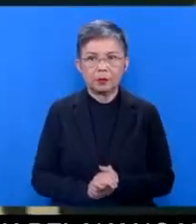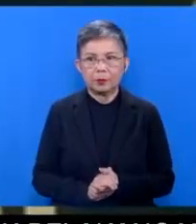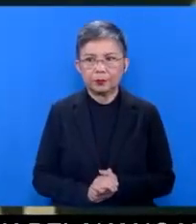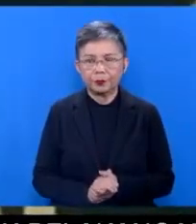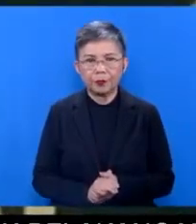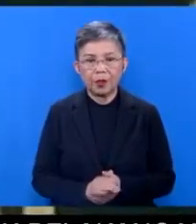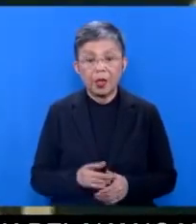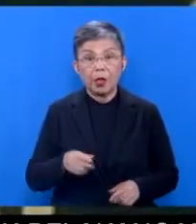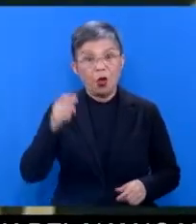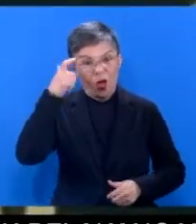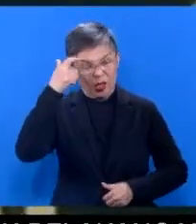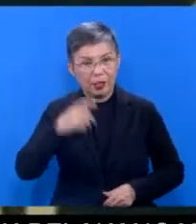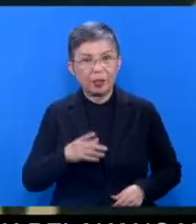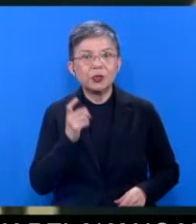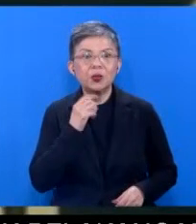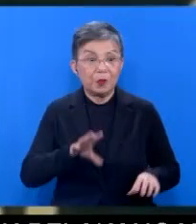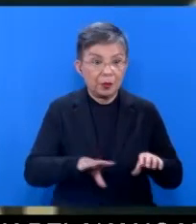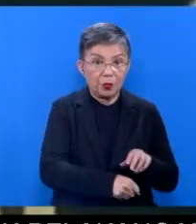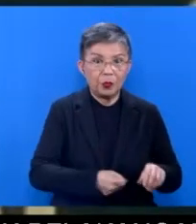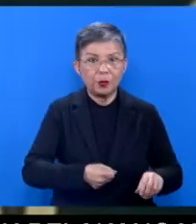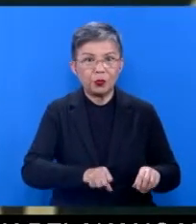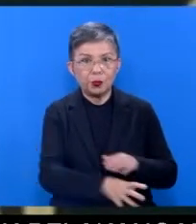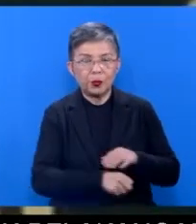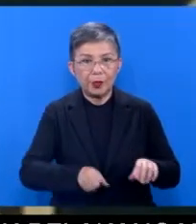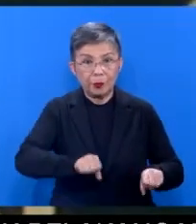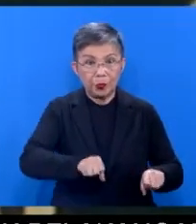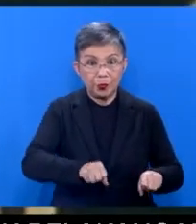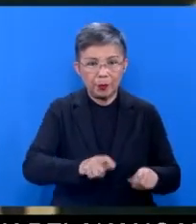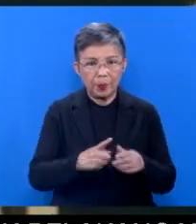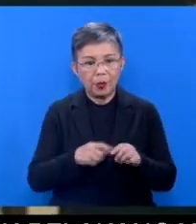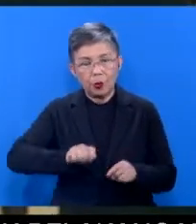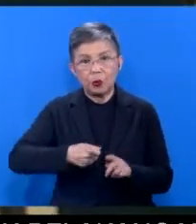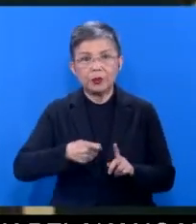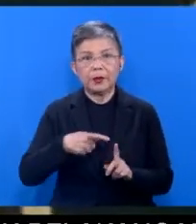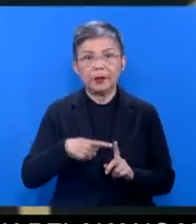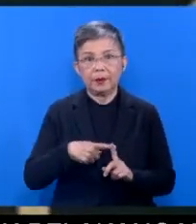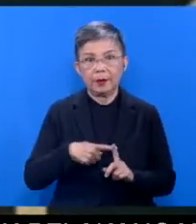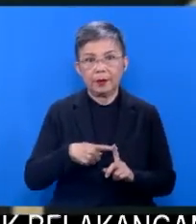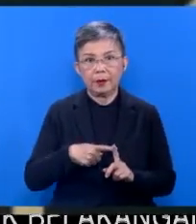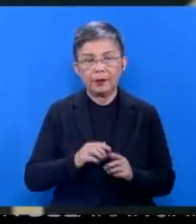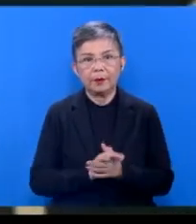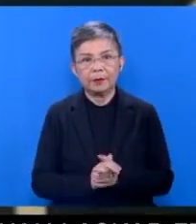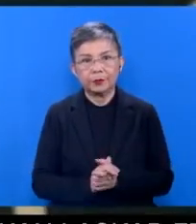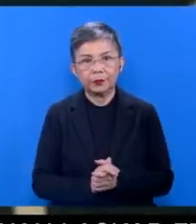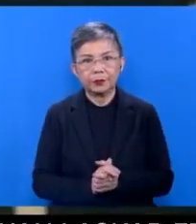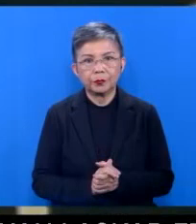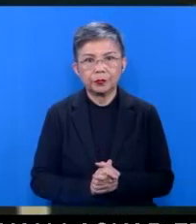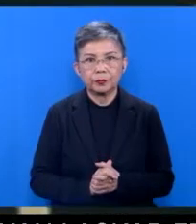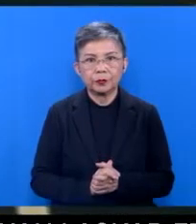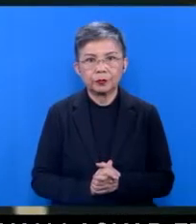Melakukan pencurian kendaraan bermotor menggunakan kunci palsu ataupun kunci kendaraan